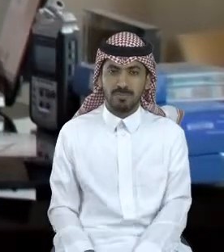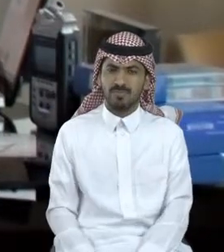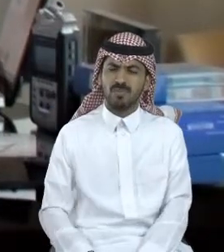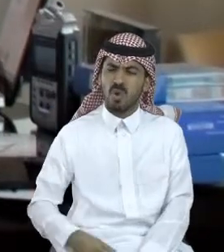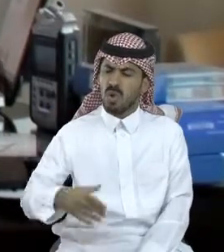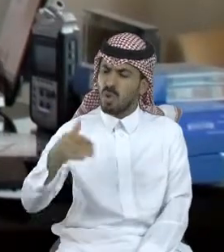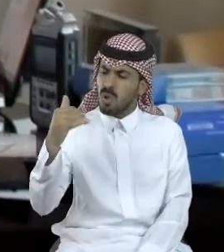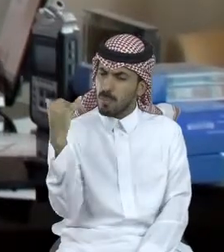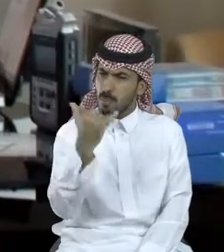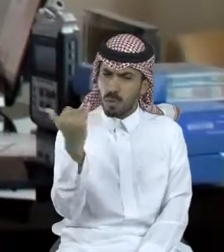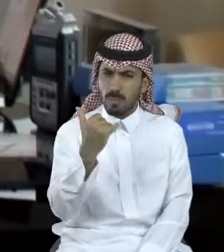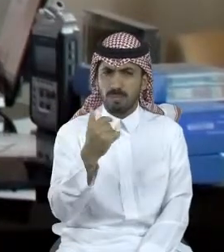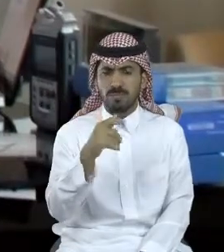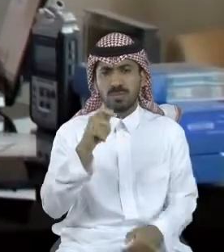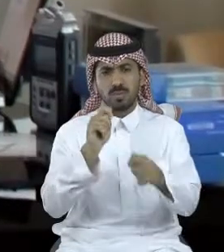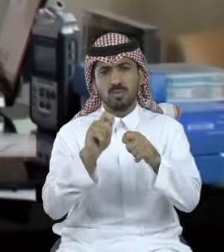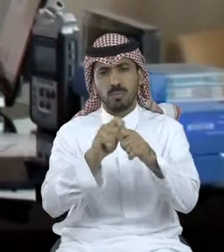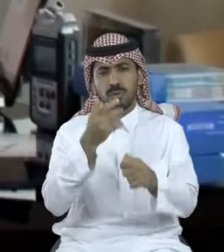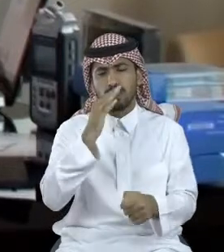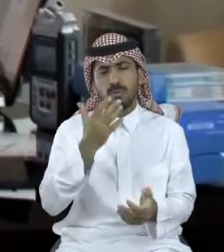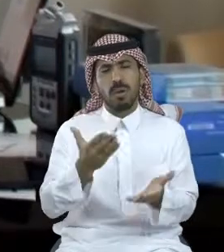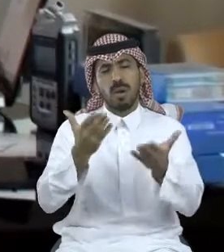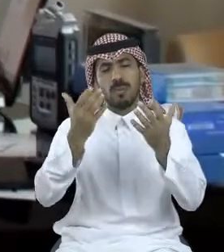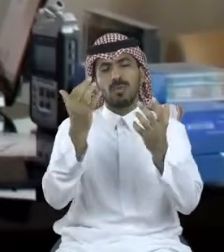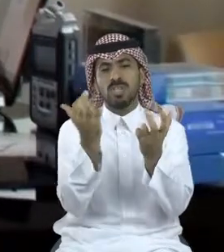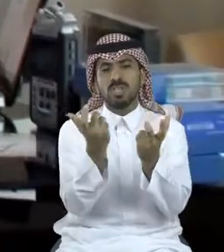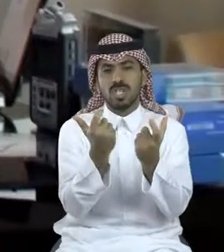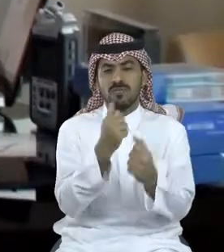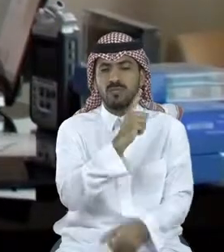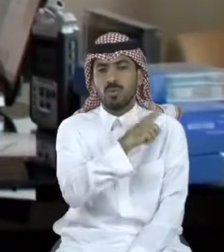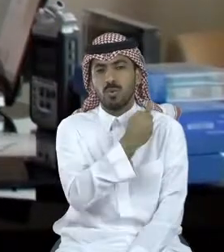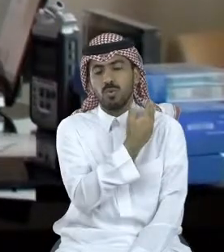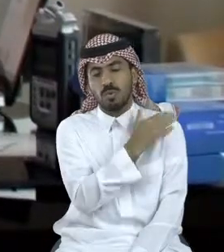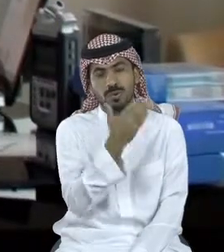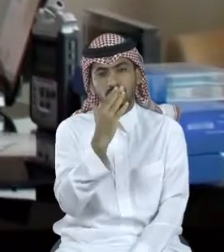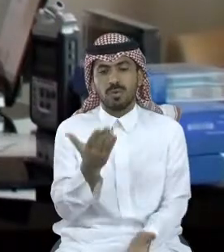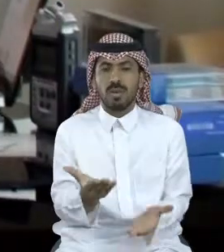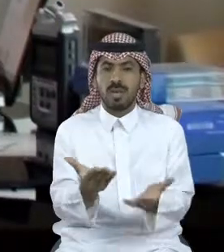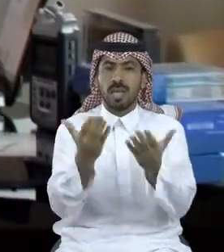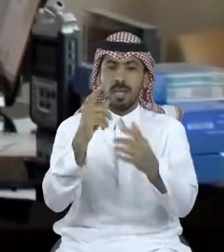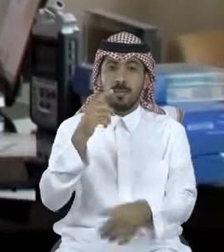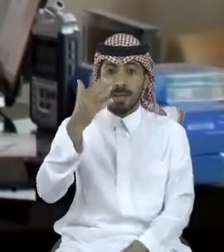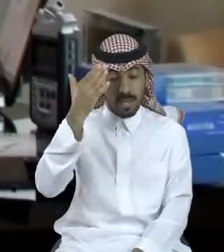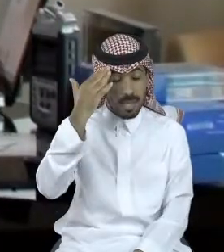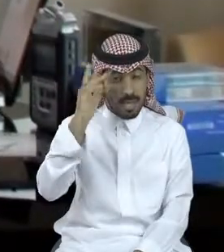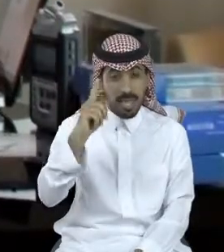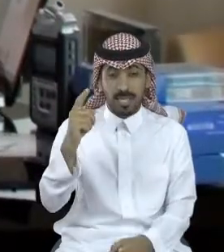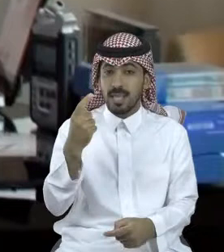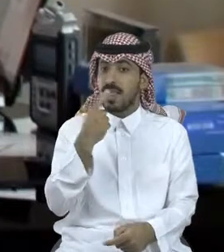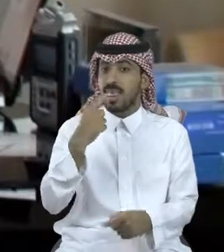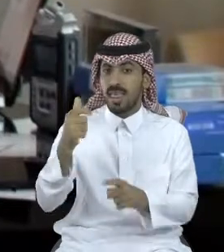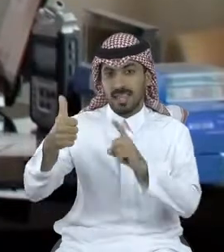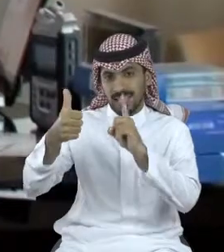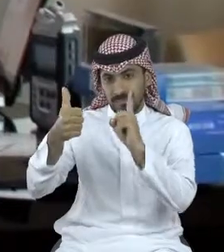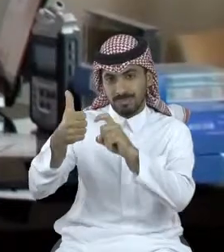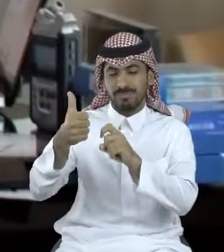دخلنا. المهم من ناحيتنا سبحانك اللهم وبحمدك اشهد ان لا اله الا انت استغفرك واتوب اليك. اخوكم فيصل السيف في نهايه الفيديو، لا تنسوا تعطونا لايك والاشتراك، والاشتراك